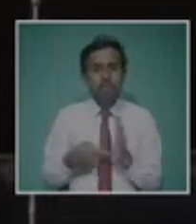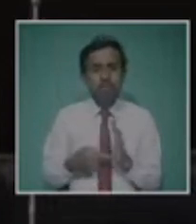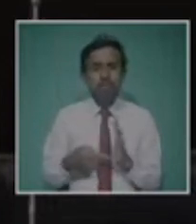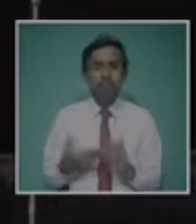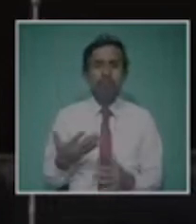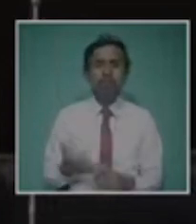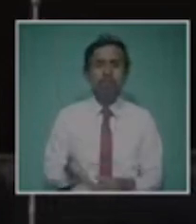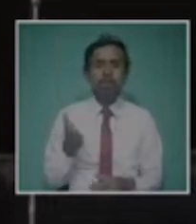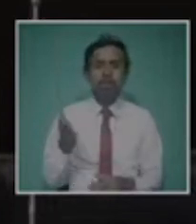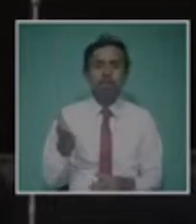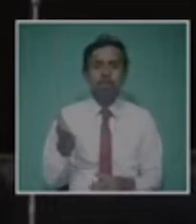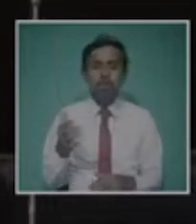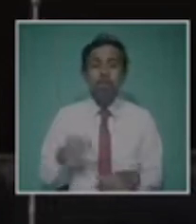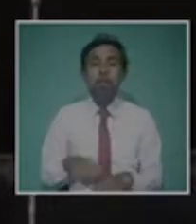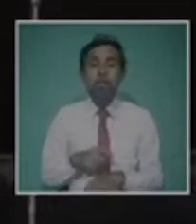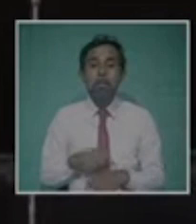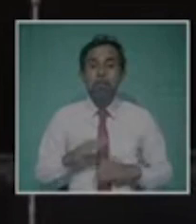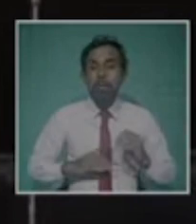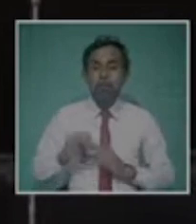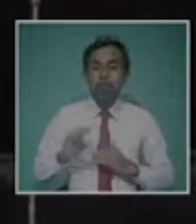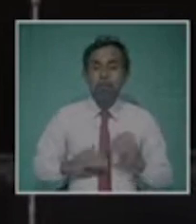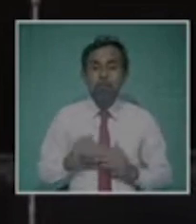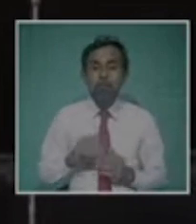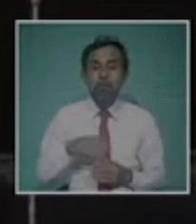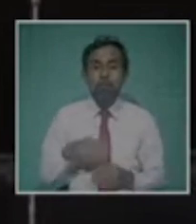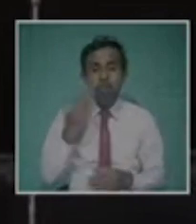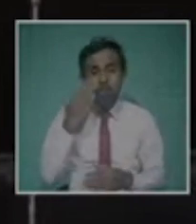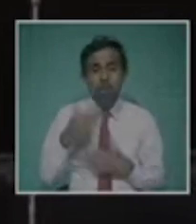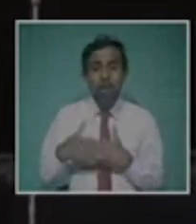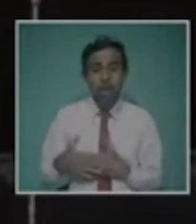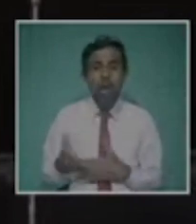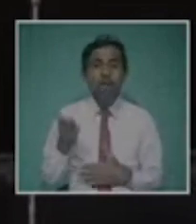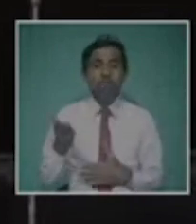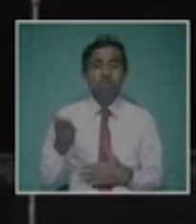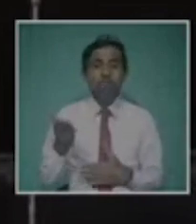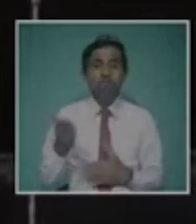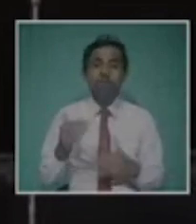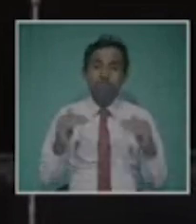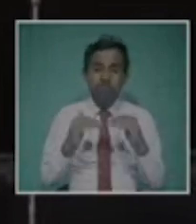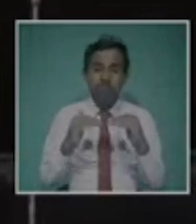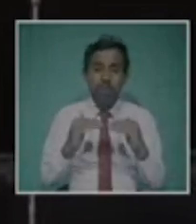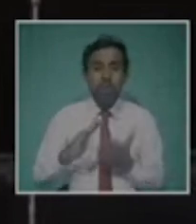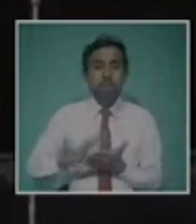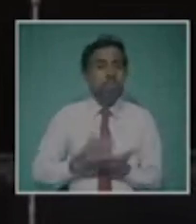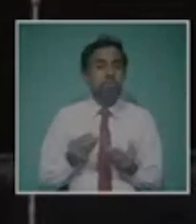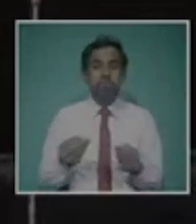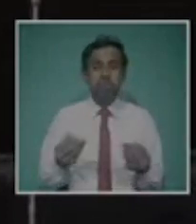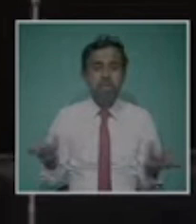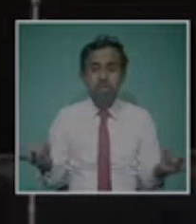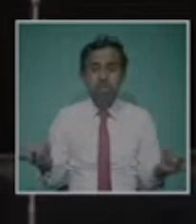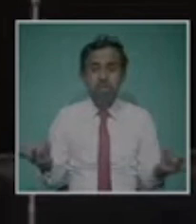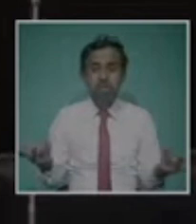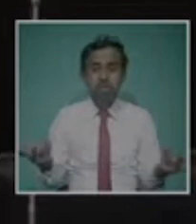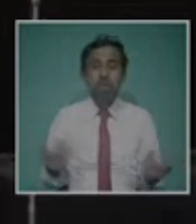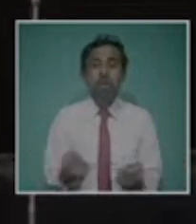முறைமையை பயன்படுத்தி அவர்கள் இன்னும் சிறையில் இருக்கிறார்கள். அவர்களுக்கான நியாயம் இன்னும் கிடைக்கவில்லை. எனவே இவ்வாறானவர்களுக்கு நியாயம் கிடைக்கக்கூடிய